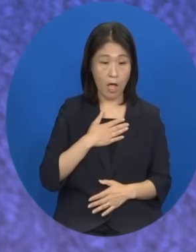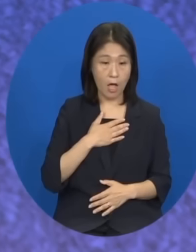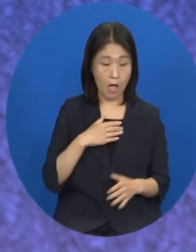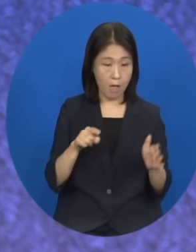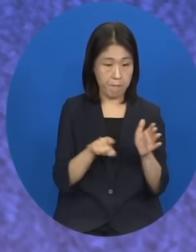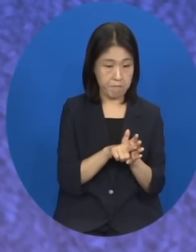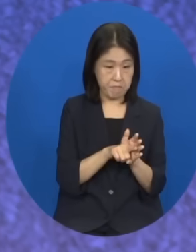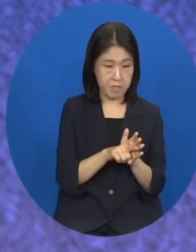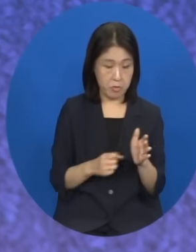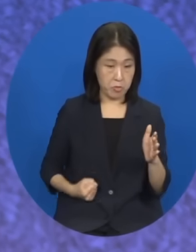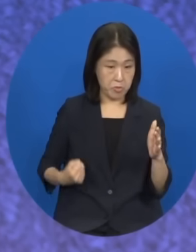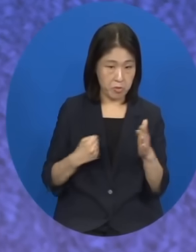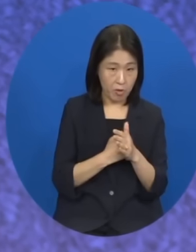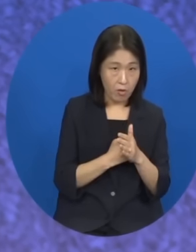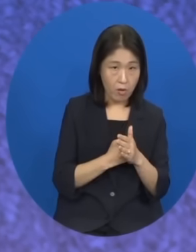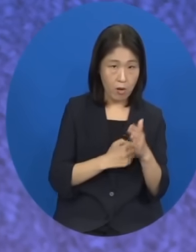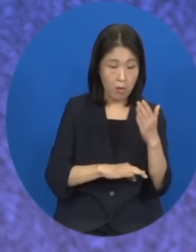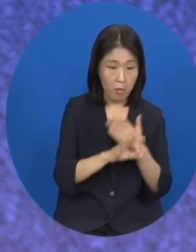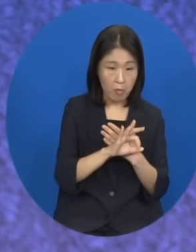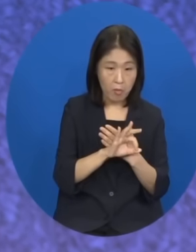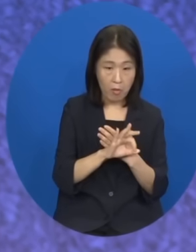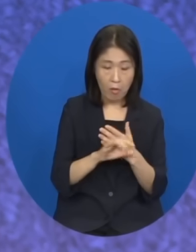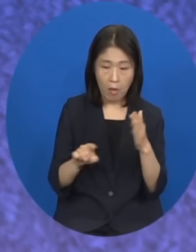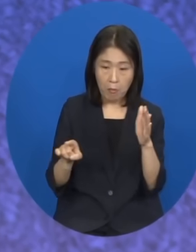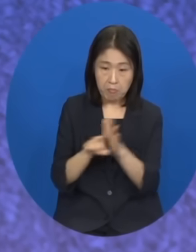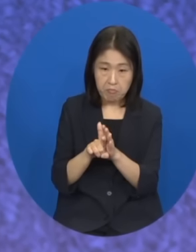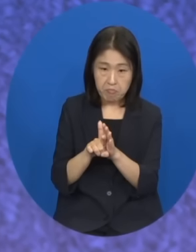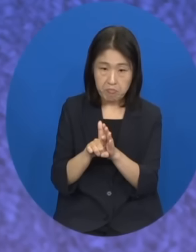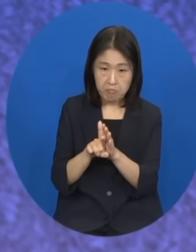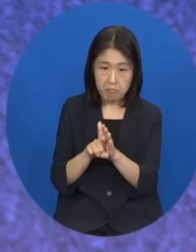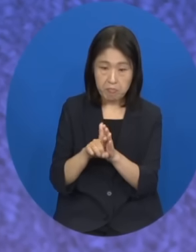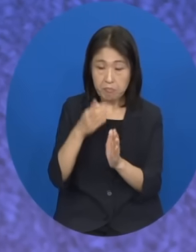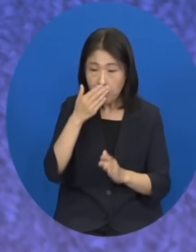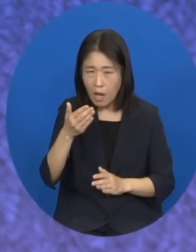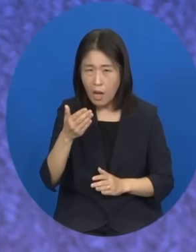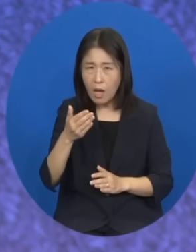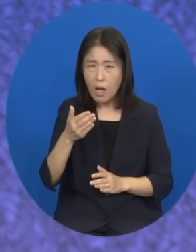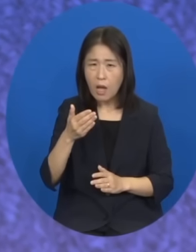거라면 믿음이 싸움일 수가 없는 거예요.